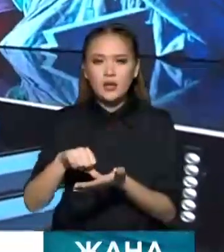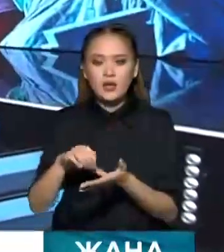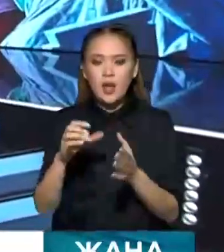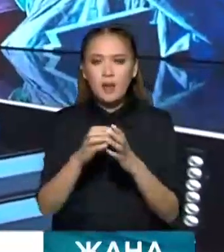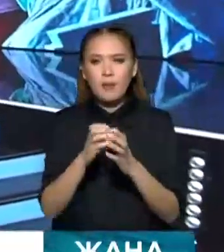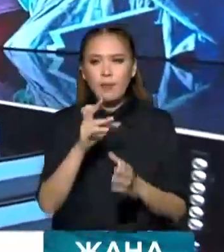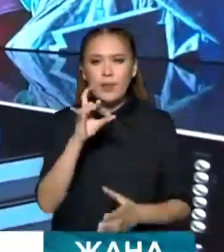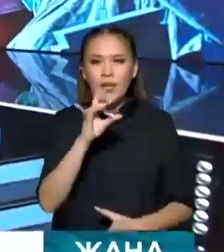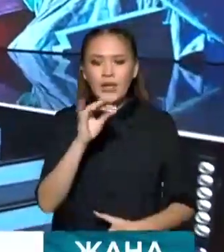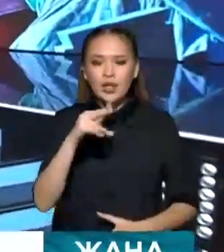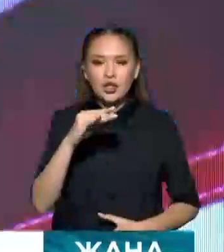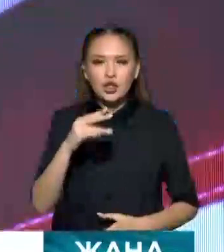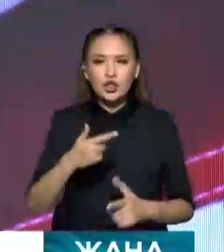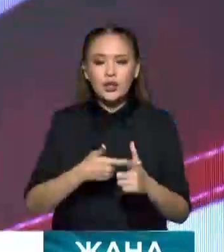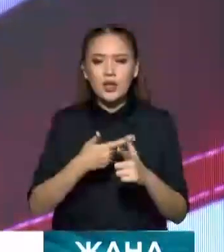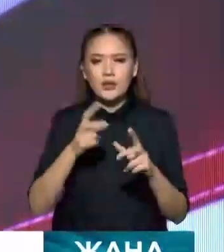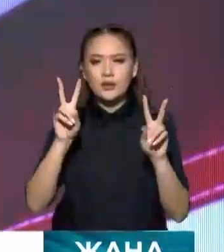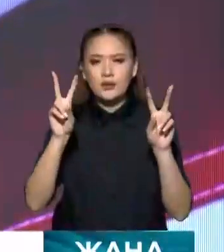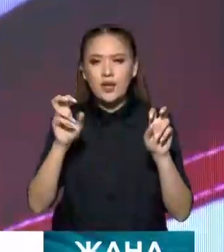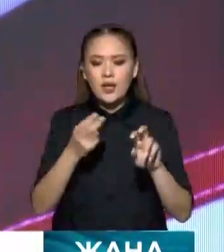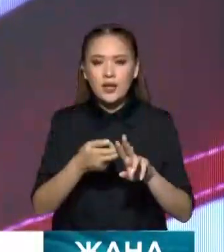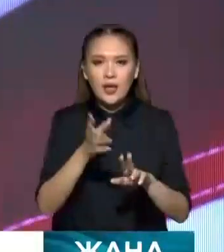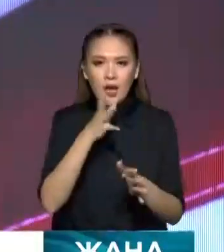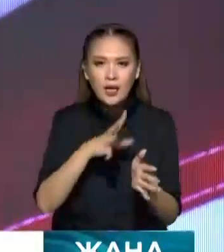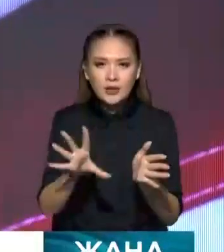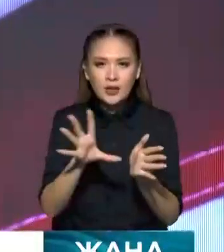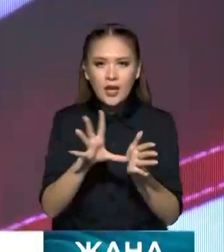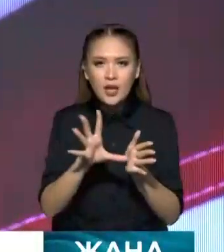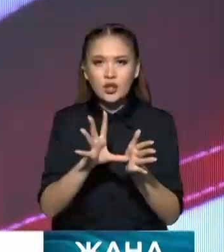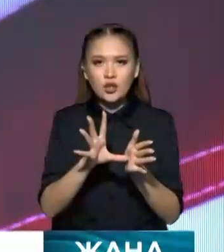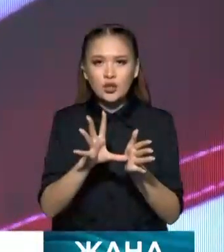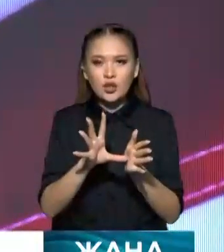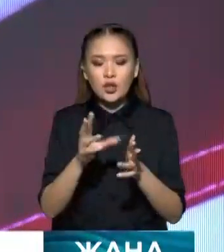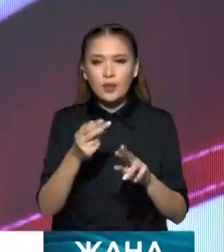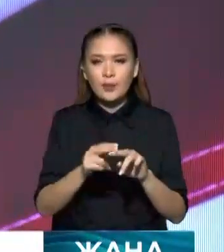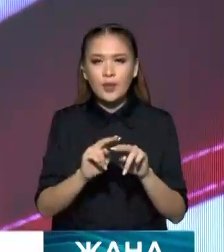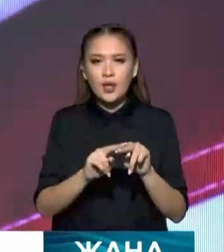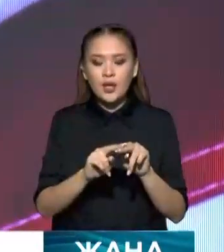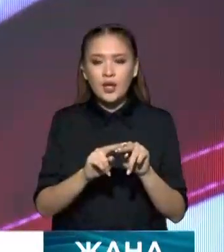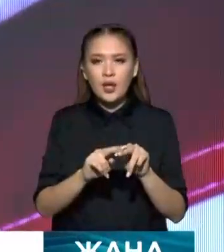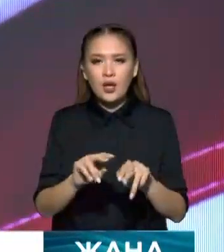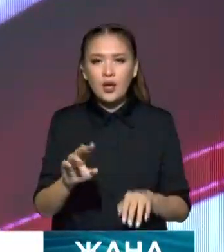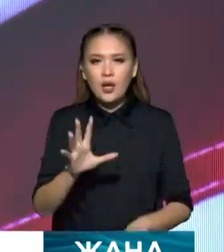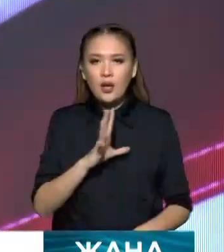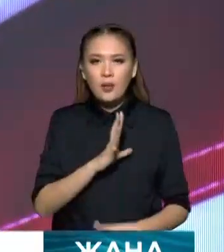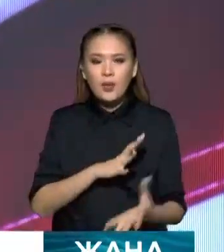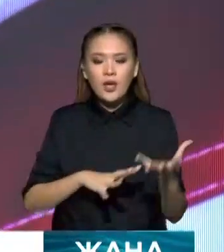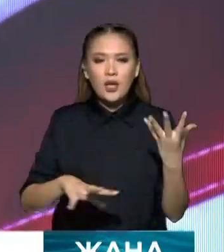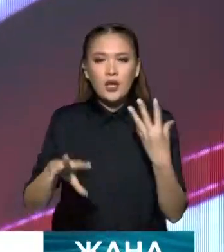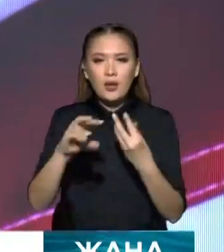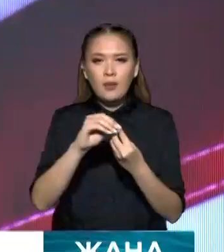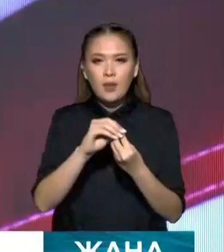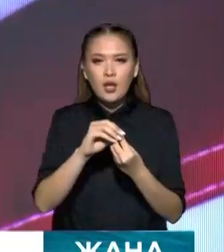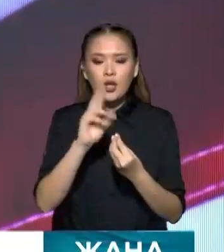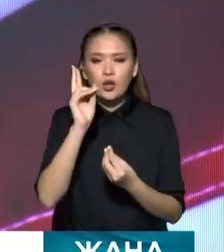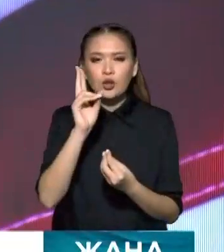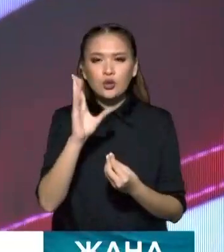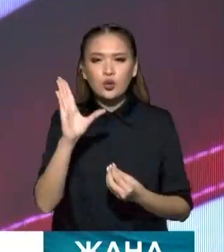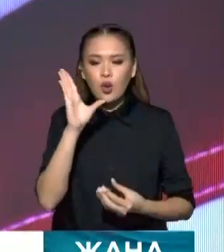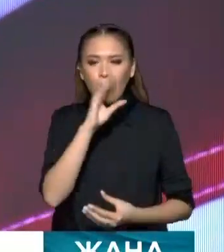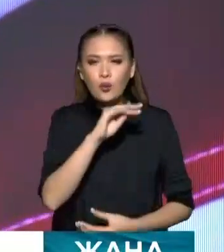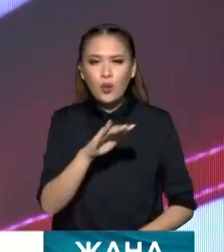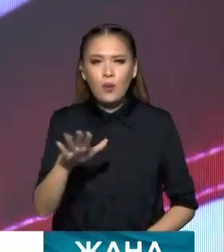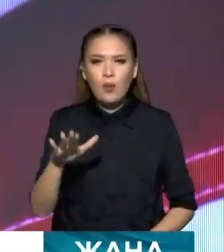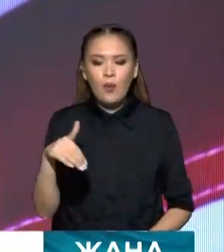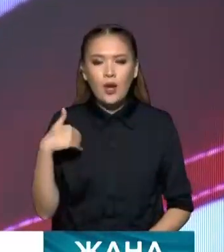degen. Yani osunda elektrondık akparattık teknologiyaların bir köprü bizi el ichindegi sol potensialdardı